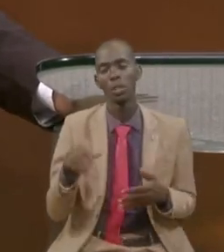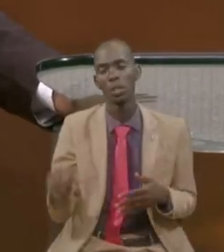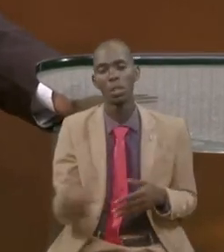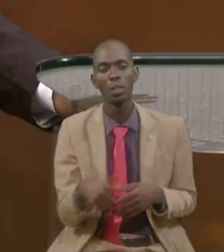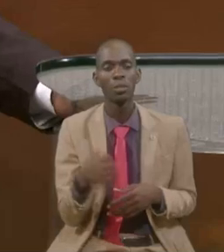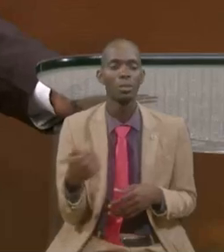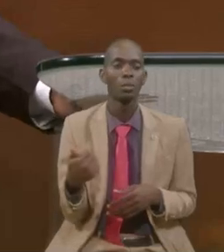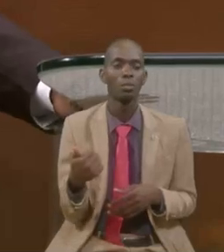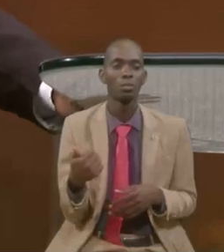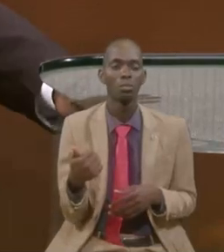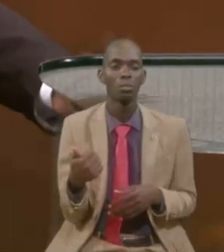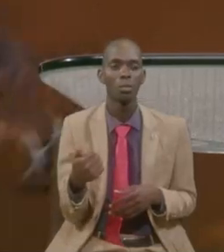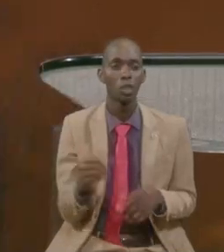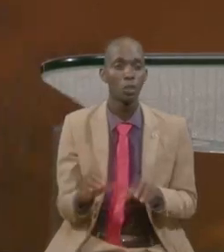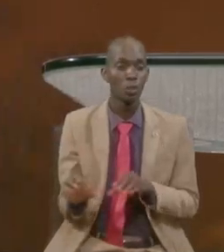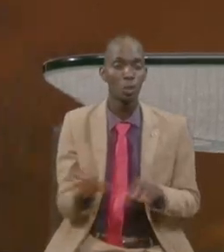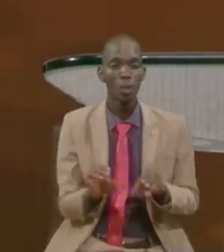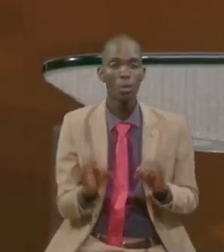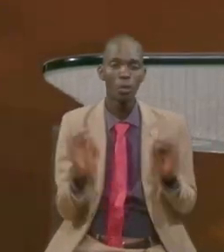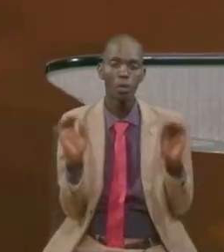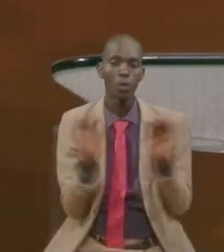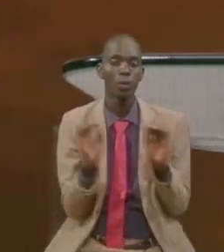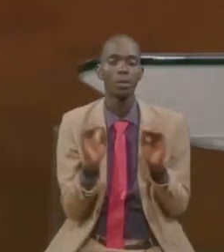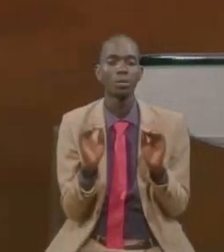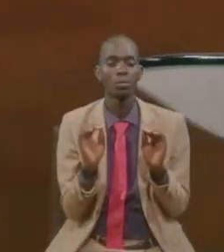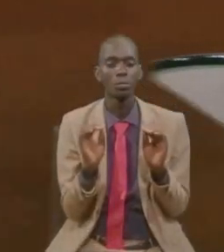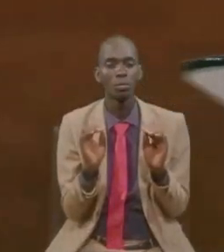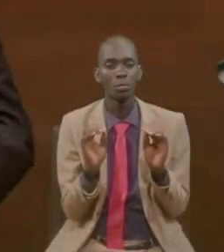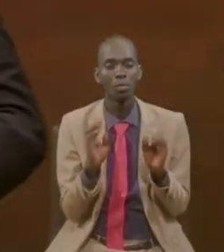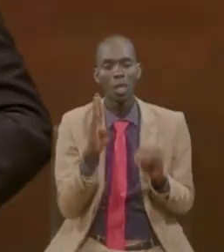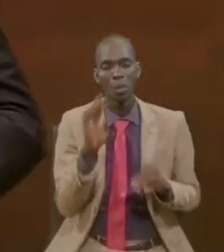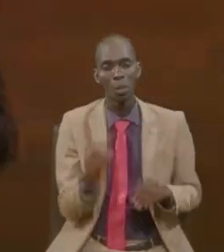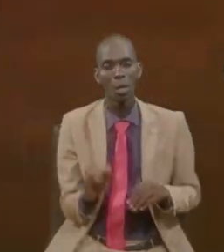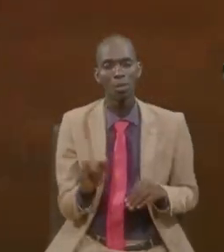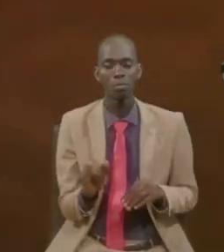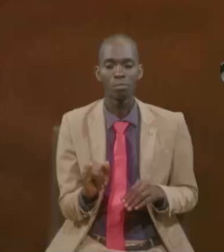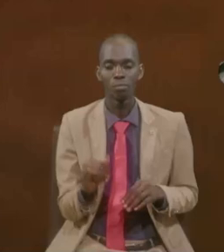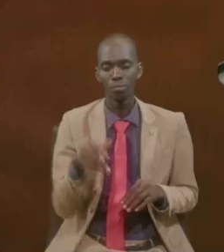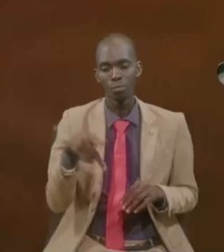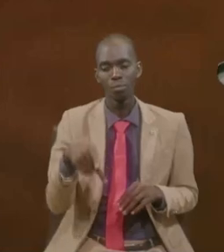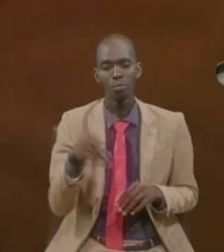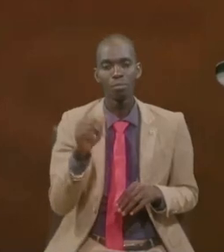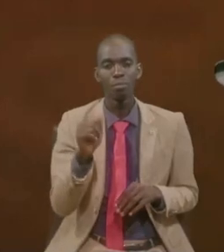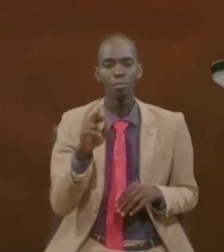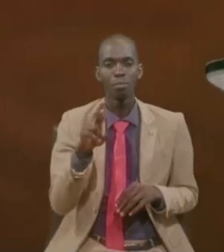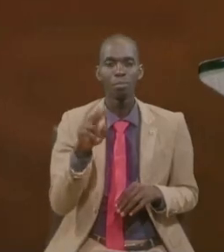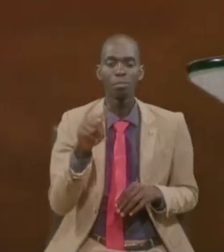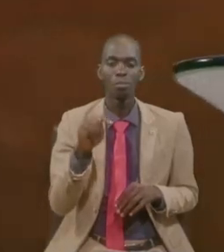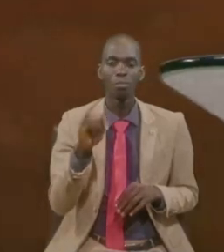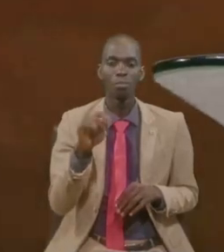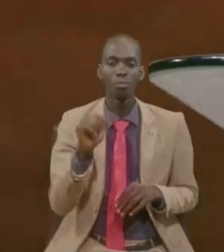et de ne rien faire par faveur.